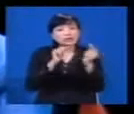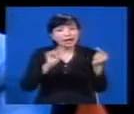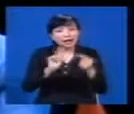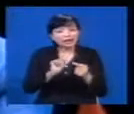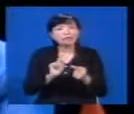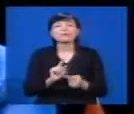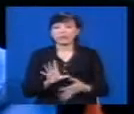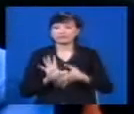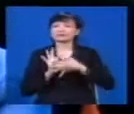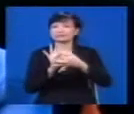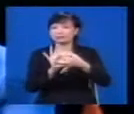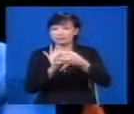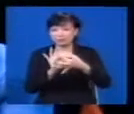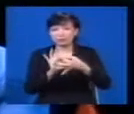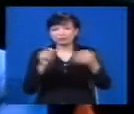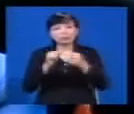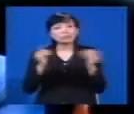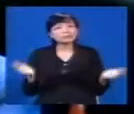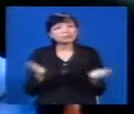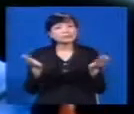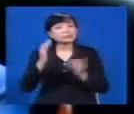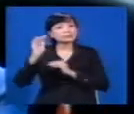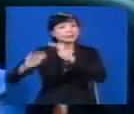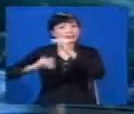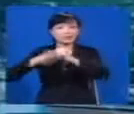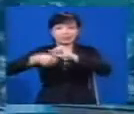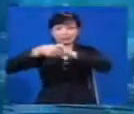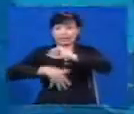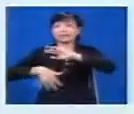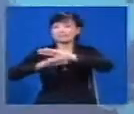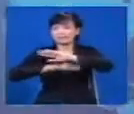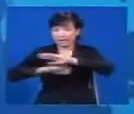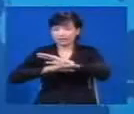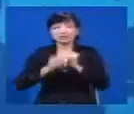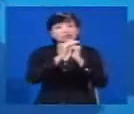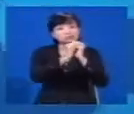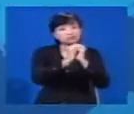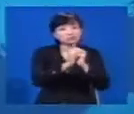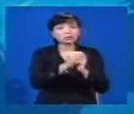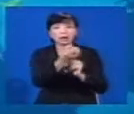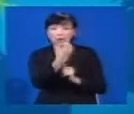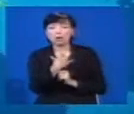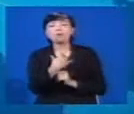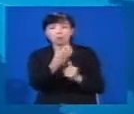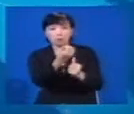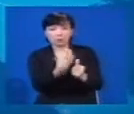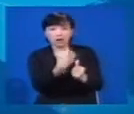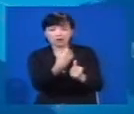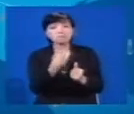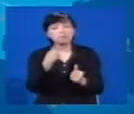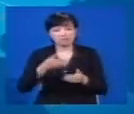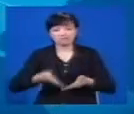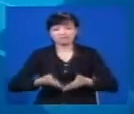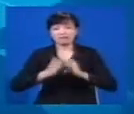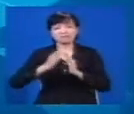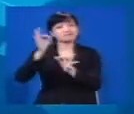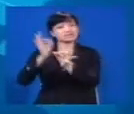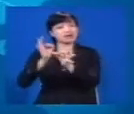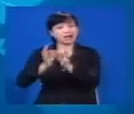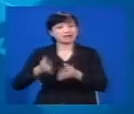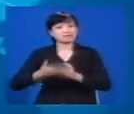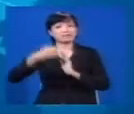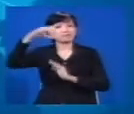ของการเชื่อมโยงด้วยการพัฒนาโครงสร้างพื้นฐานซึ่งจีนได้มีข้อเสนอในการจัดตั้งธนาคารเพื่อการลงทุนโครง